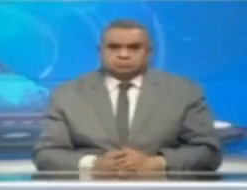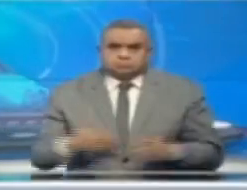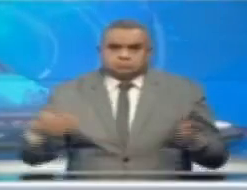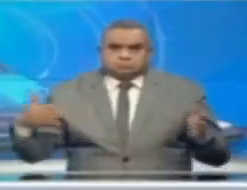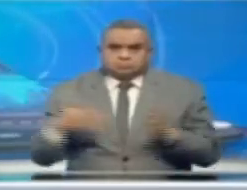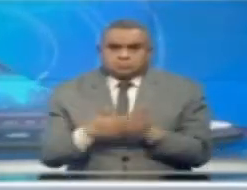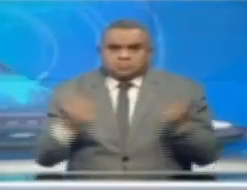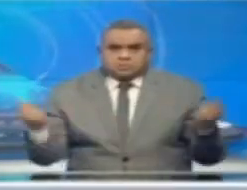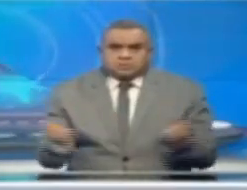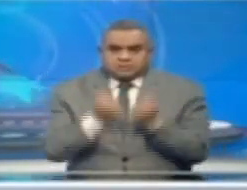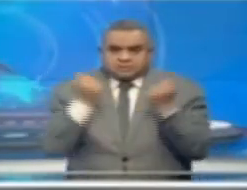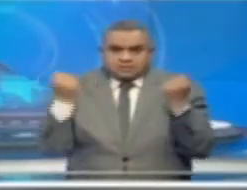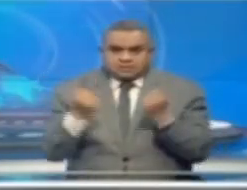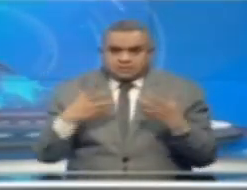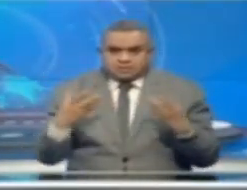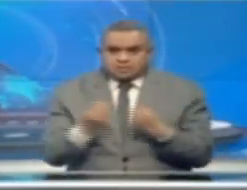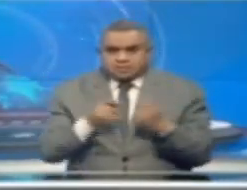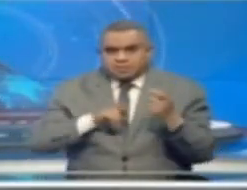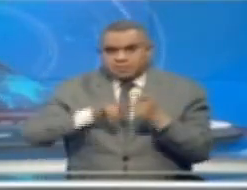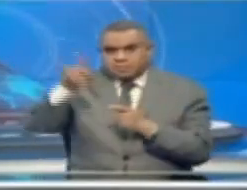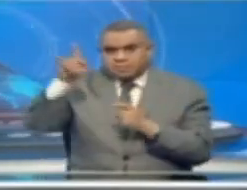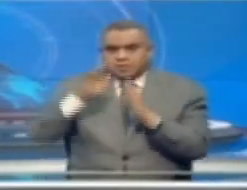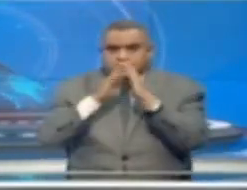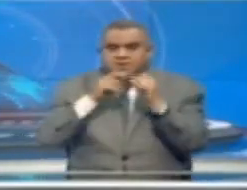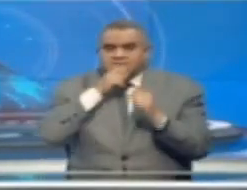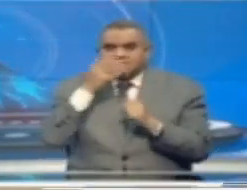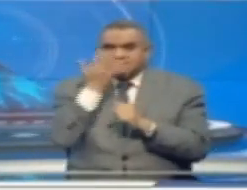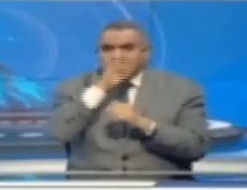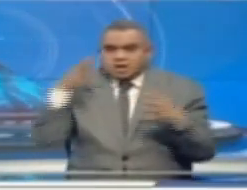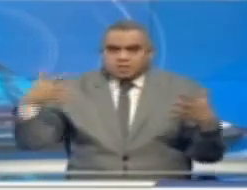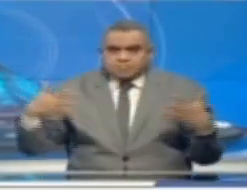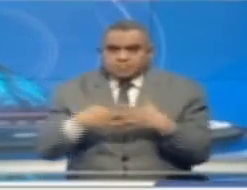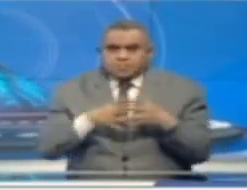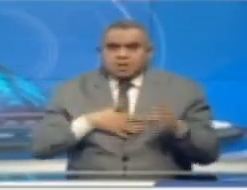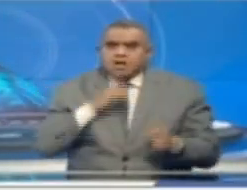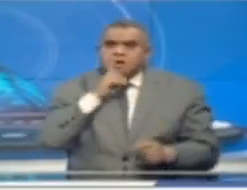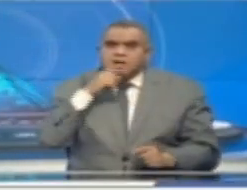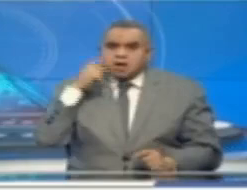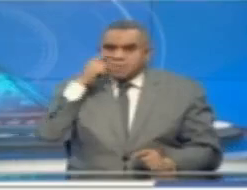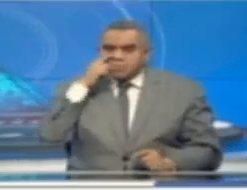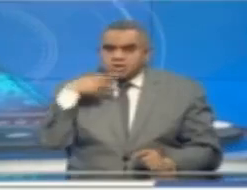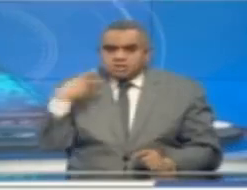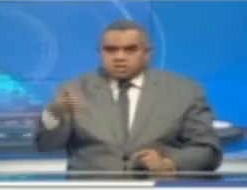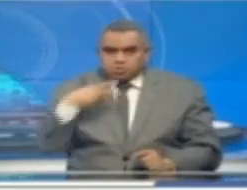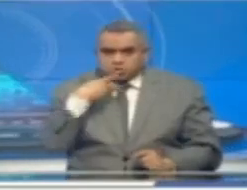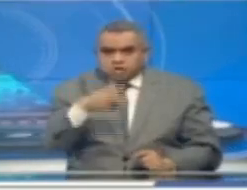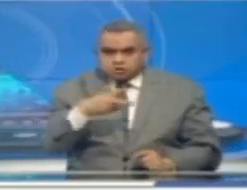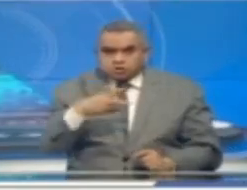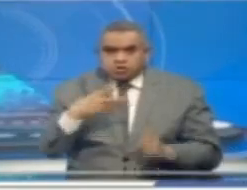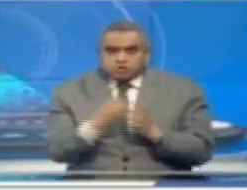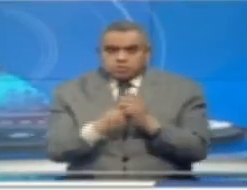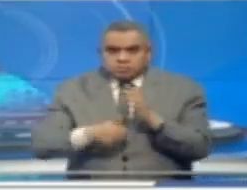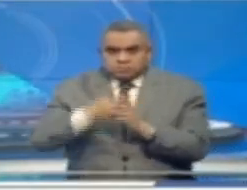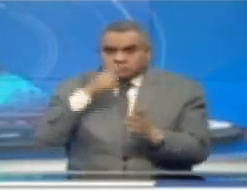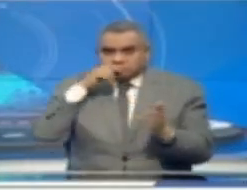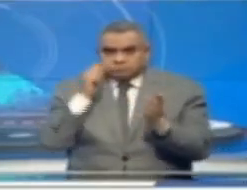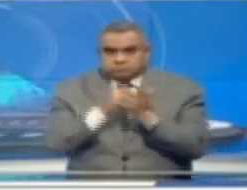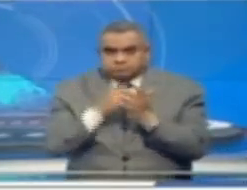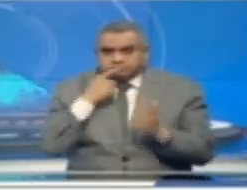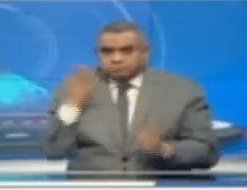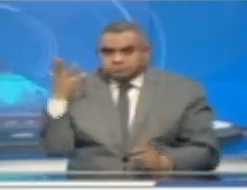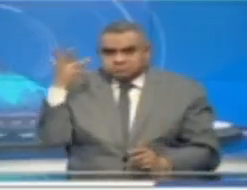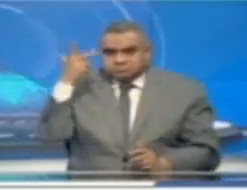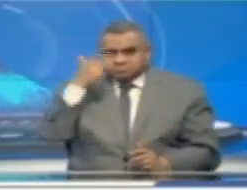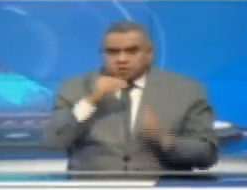اختتمت فعاليات التدريب الجوي المصري الفرنسي المشترك آمون 22 والذي تم تنفيذه على مدار